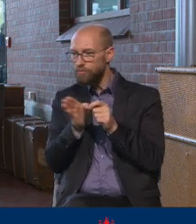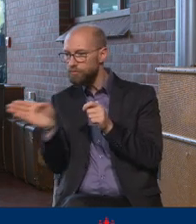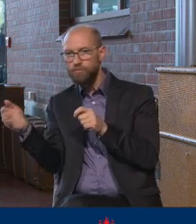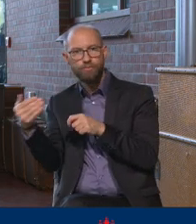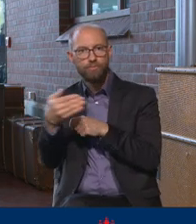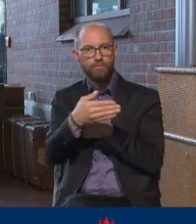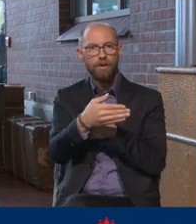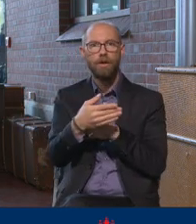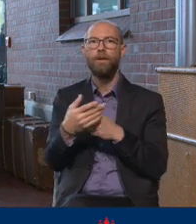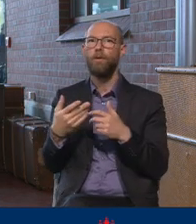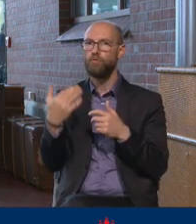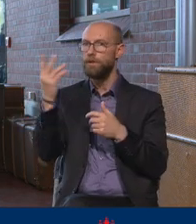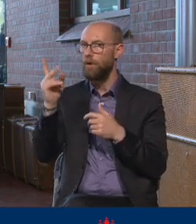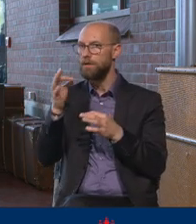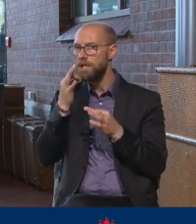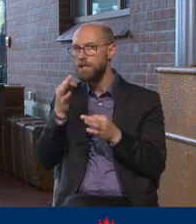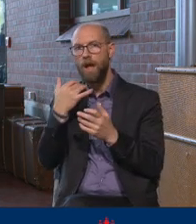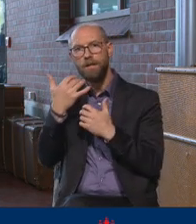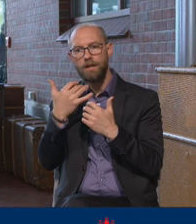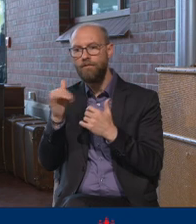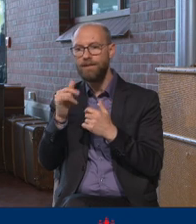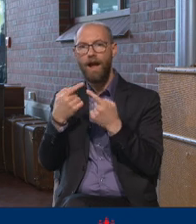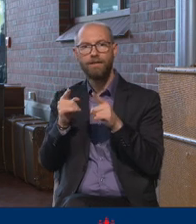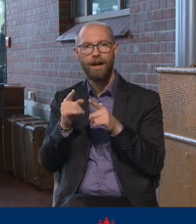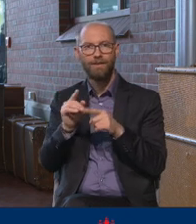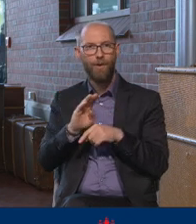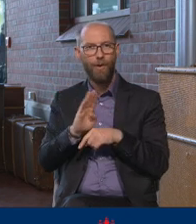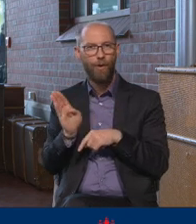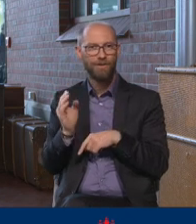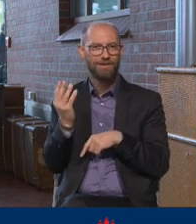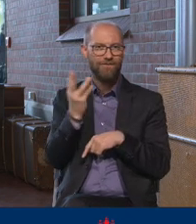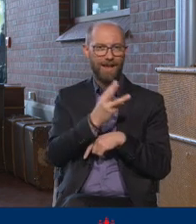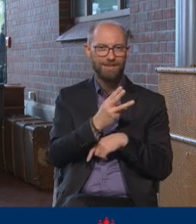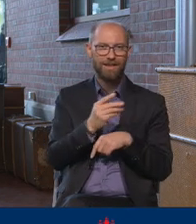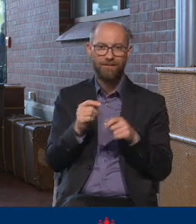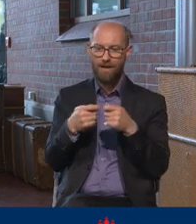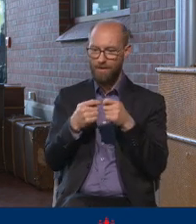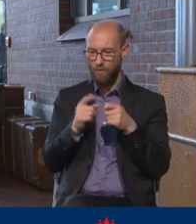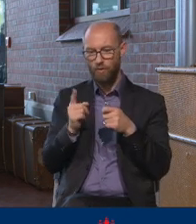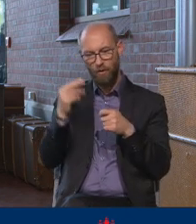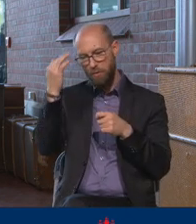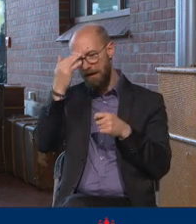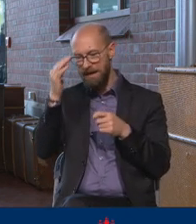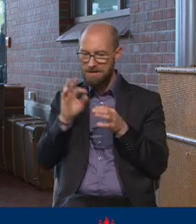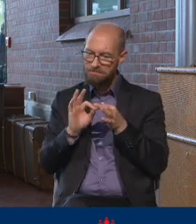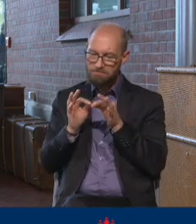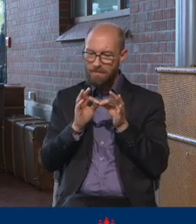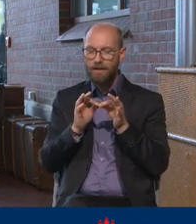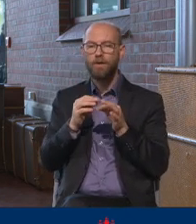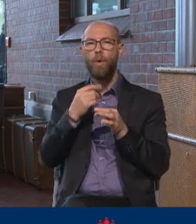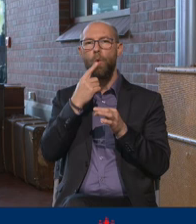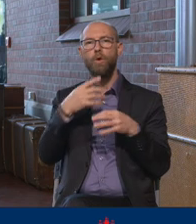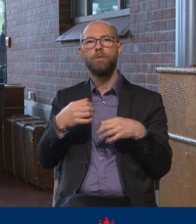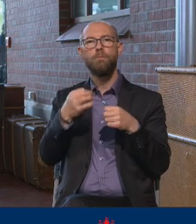dazu gesagt werden welche anderen aus west verbindungen wir gedacht haben damit die integration von rothenburgsort